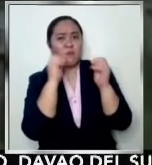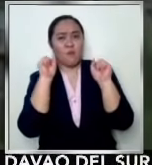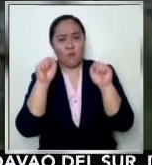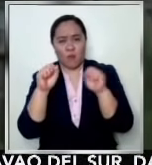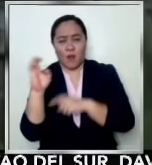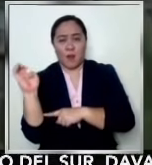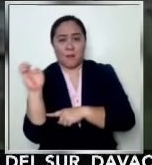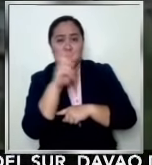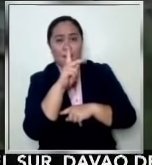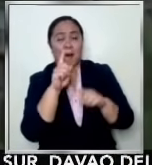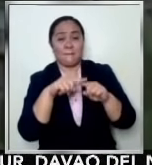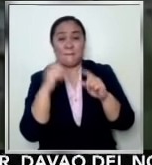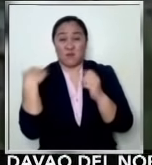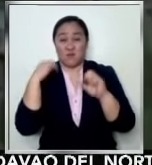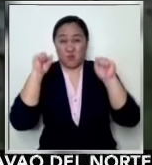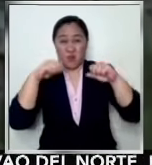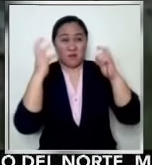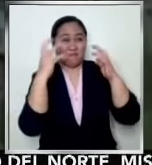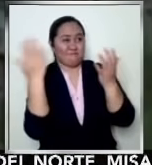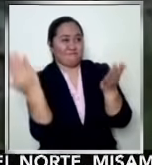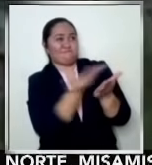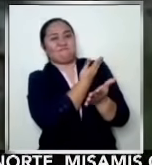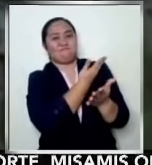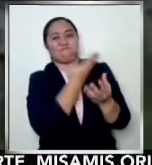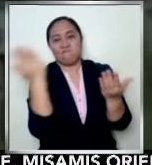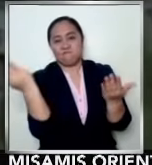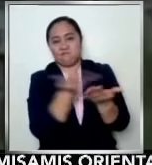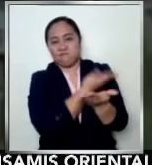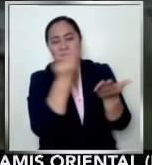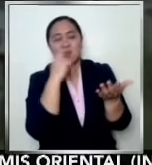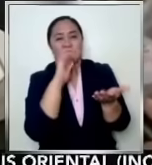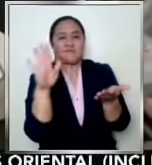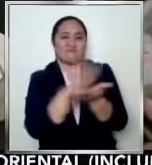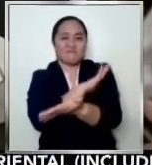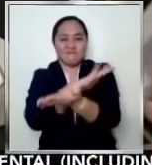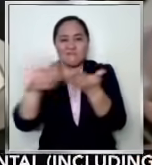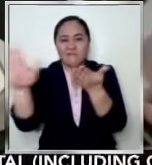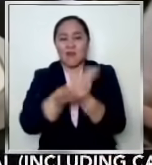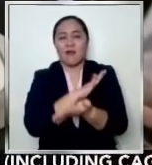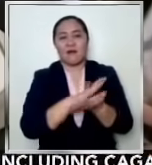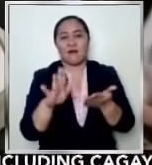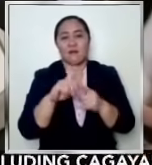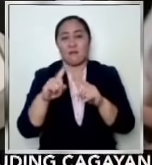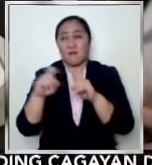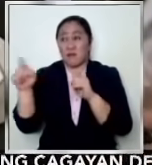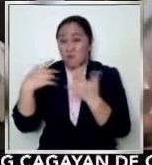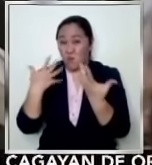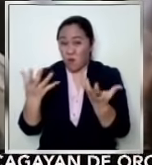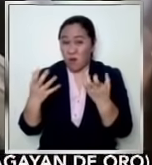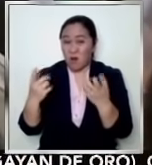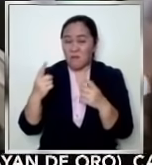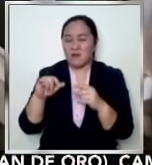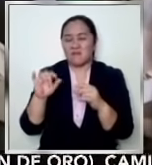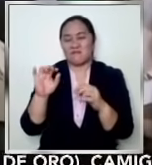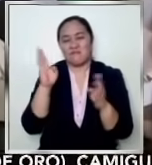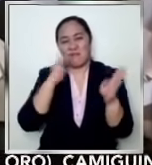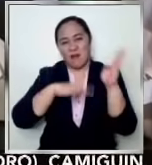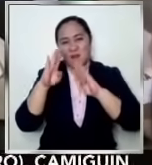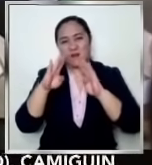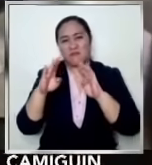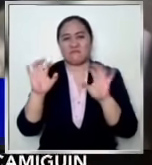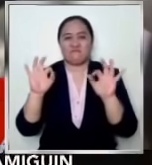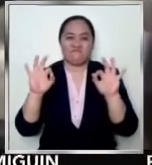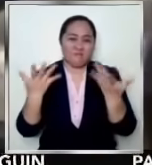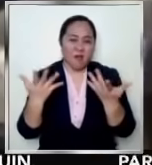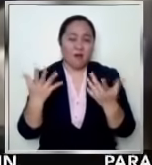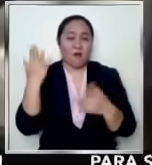ulit ng bago. Ang problema nga lang, yung ilan sa kanila, walang pera. Pagka nakakuha sila ng building permits sa local